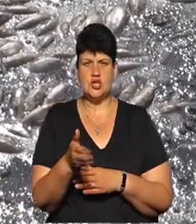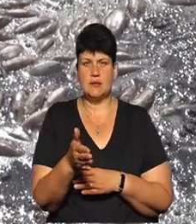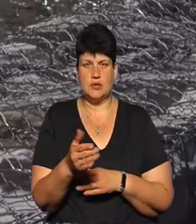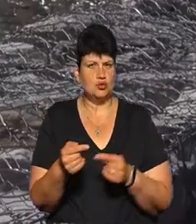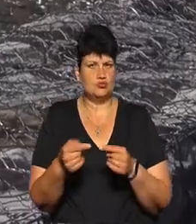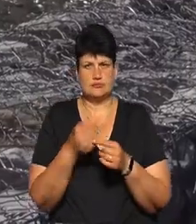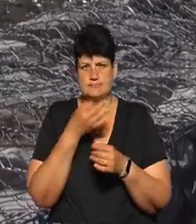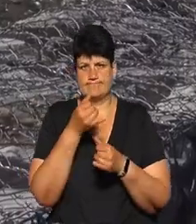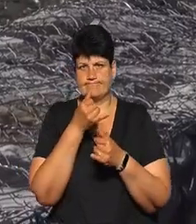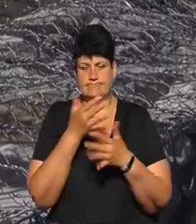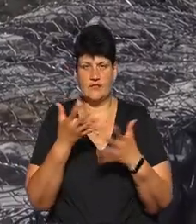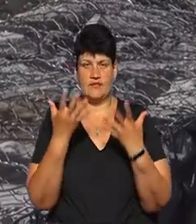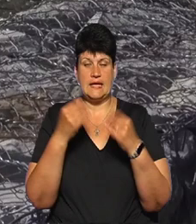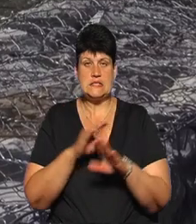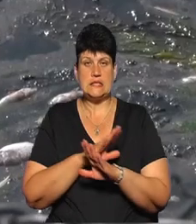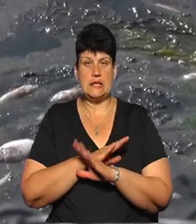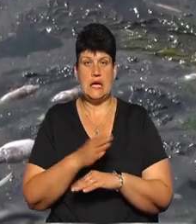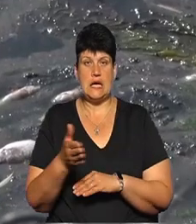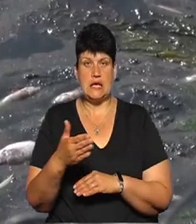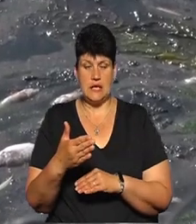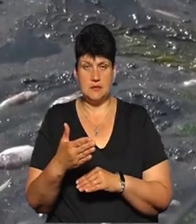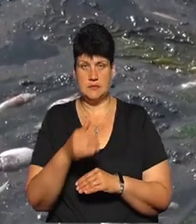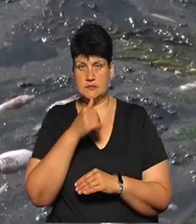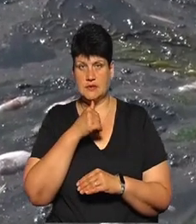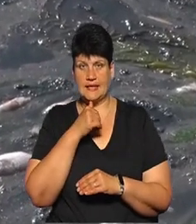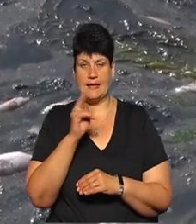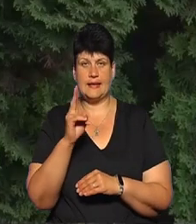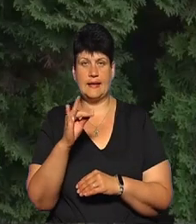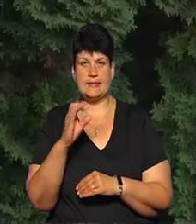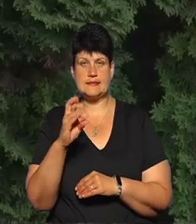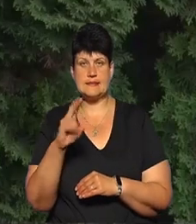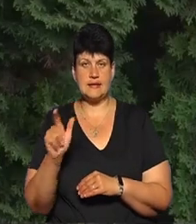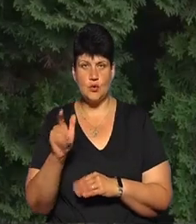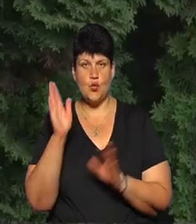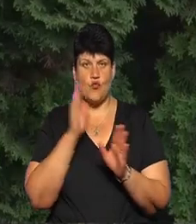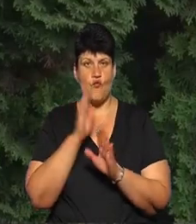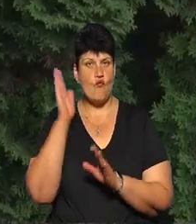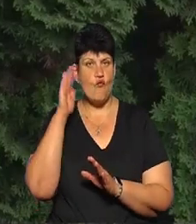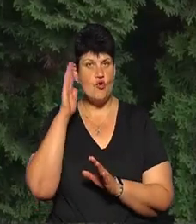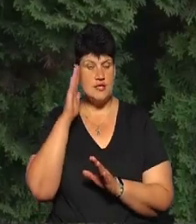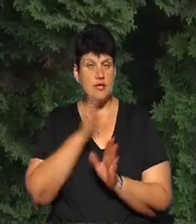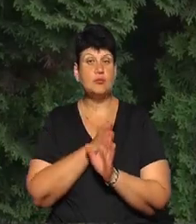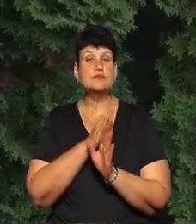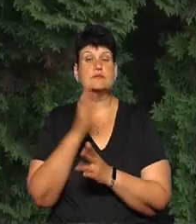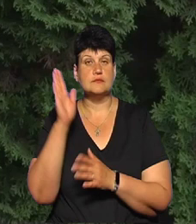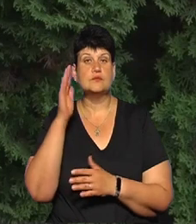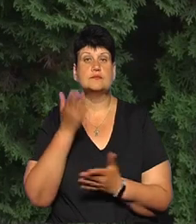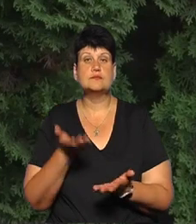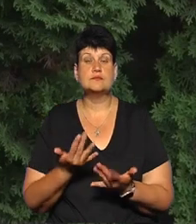не можуть. У день загибелі риби виміряли вміст кисню у воді. Кисень у воді становив